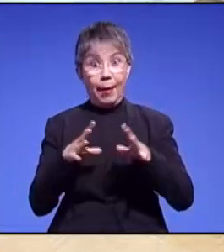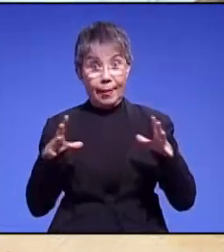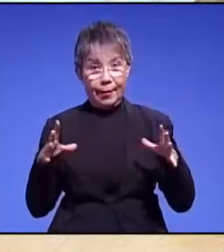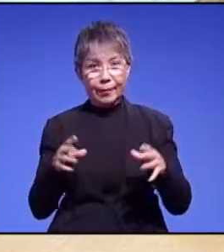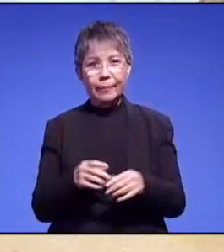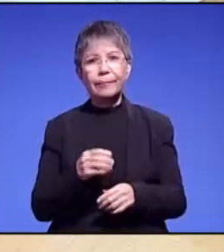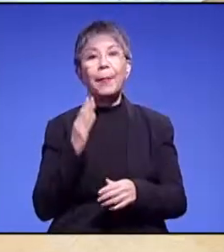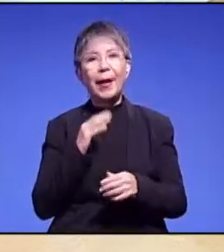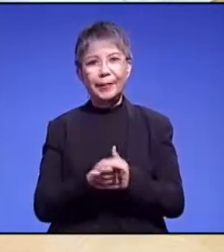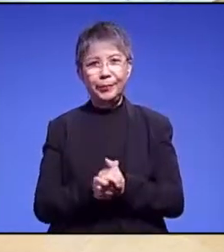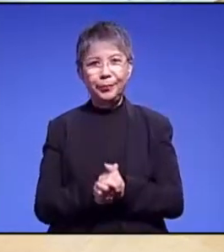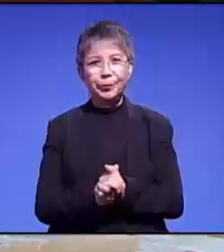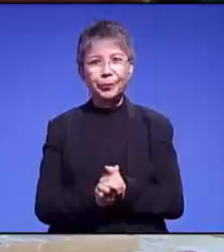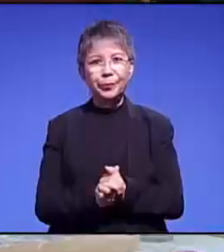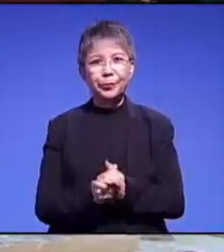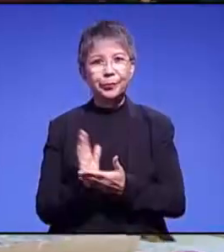banyak.